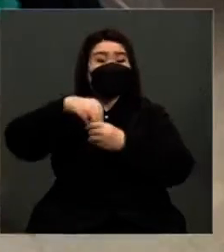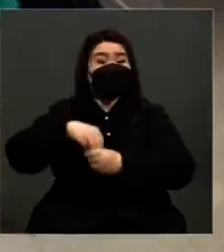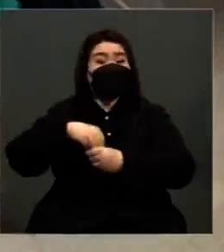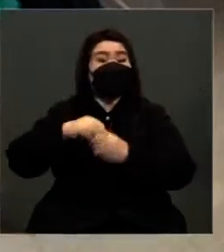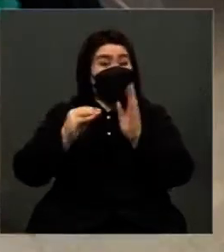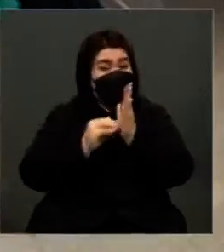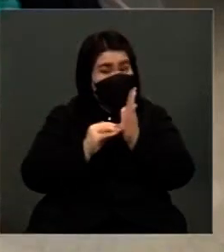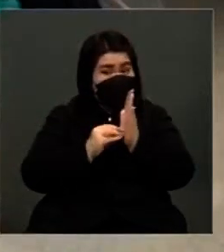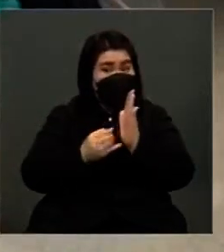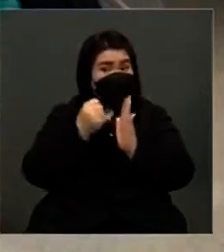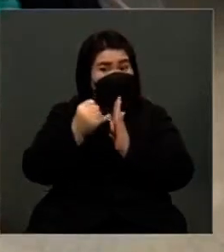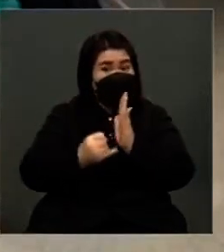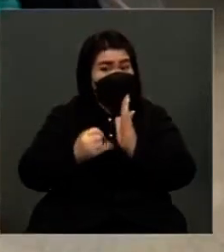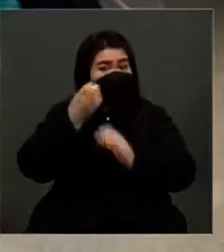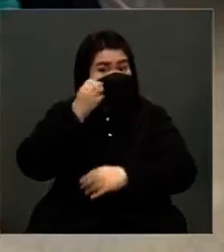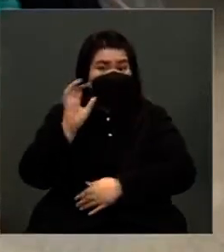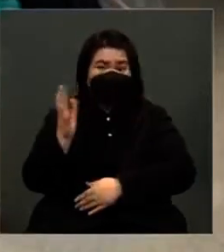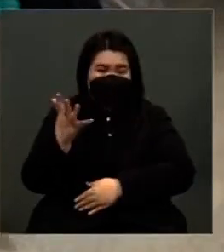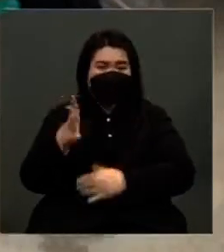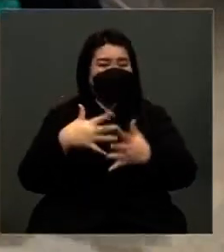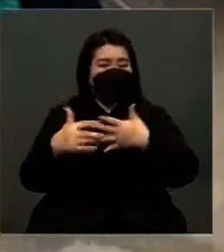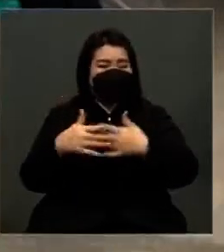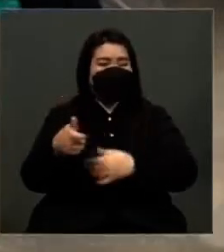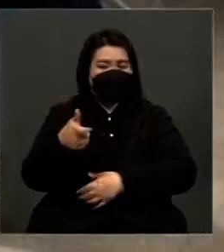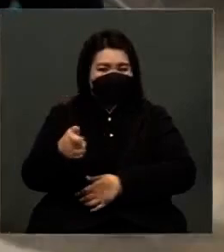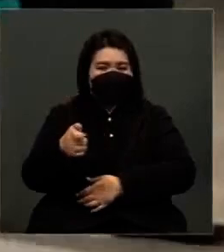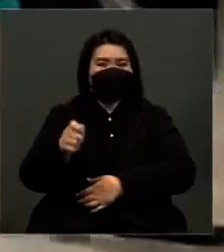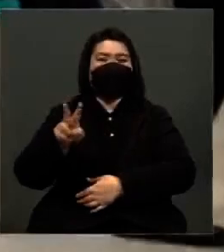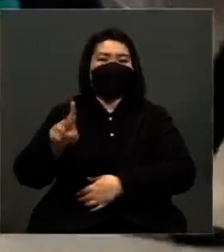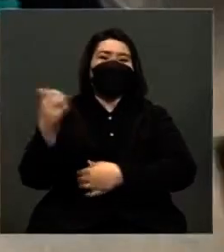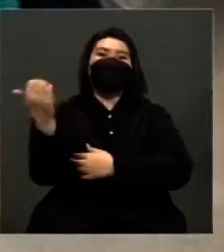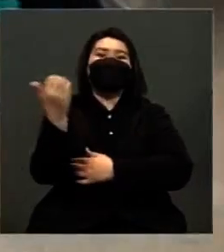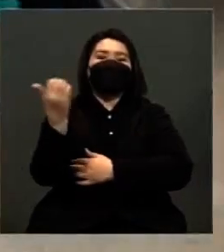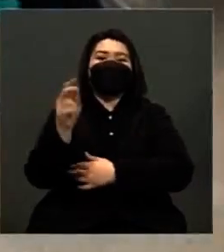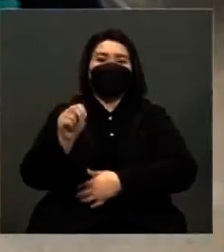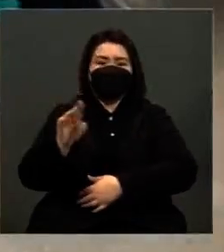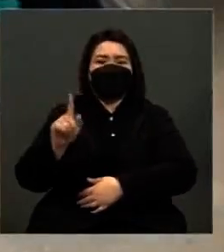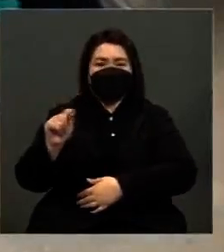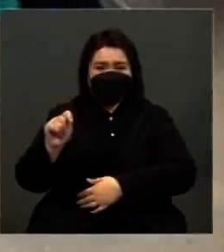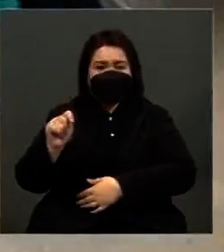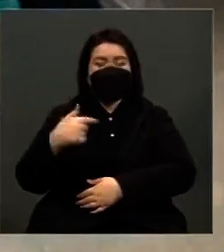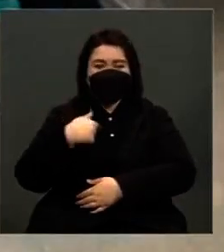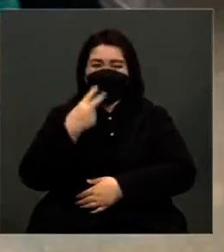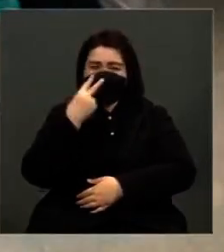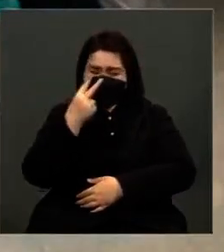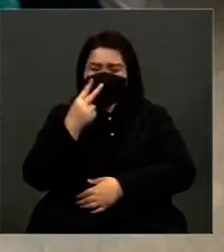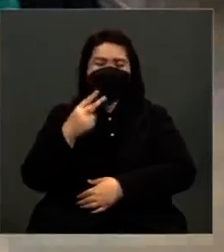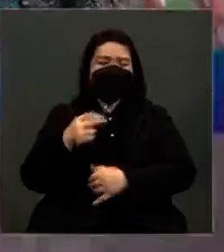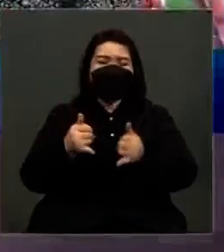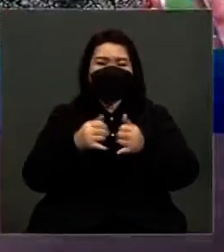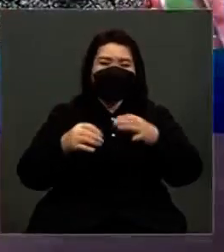วหรือกลับภูมิลำเนาก็สามารถเปิดช่อง2 NBT ของเราไว้ได้นะครับให้เราอยู่เป็นเพื่อนคุณช่วงนี้กลับไปยังสถ